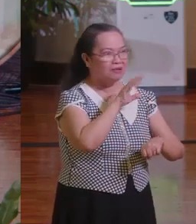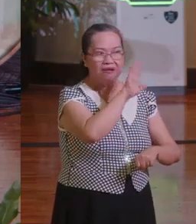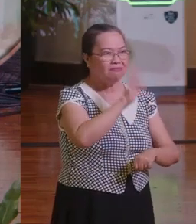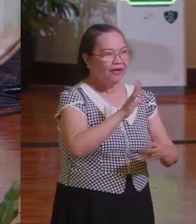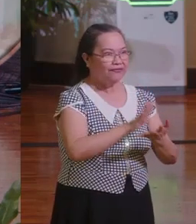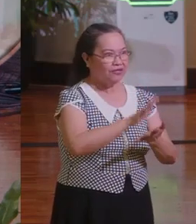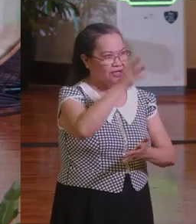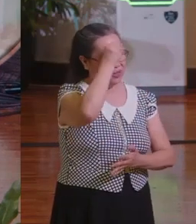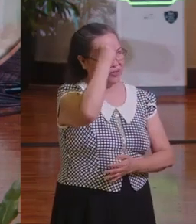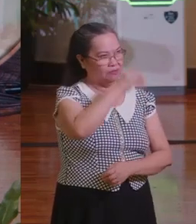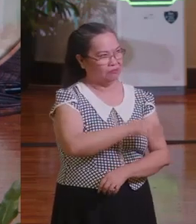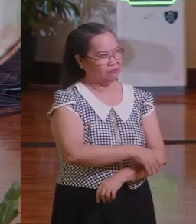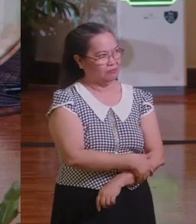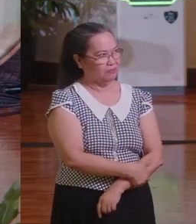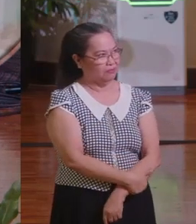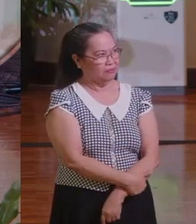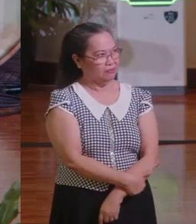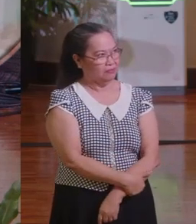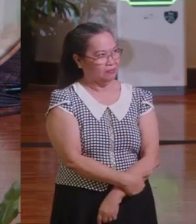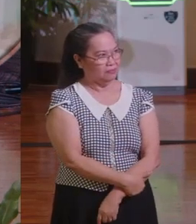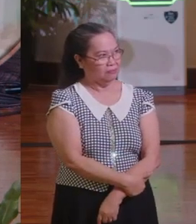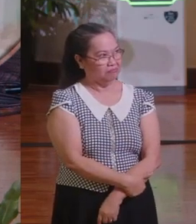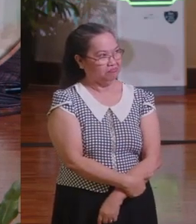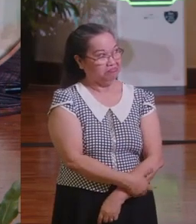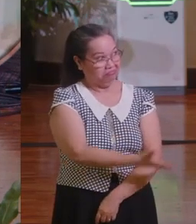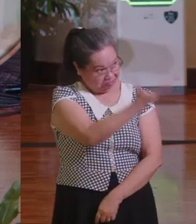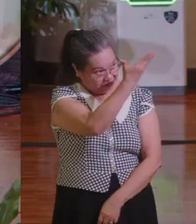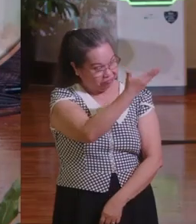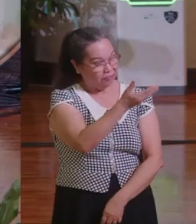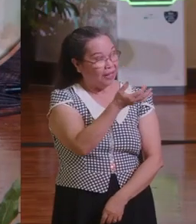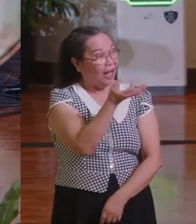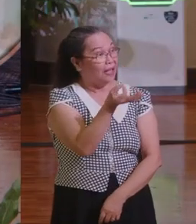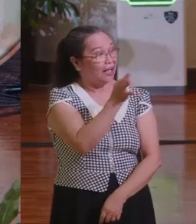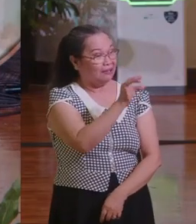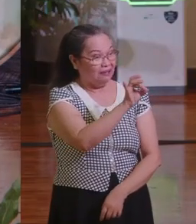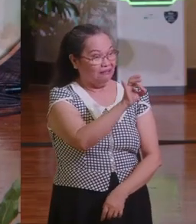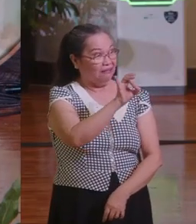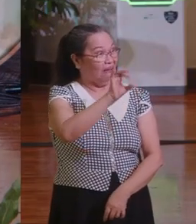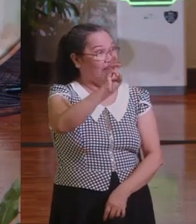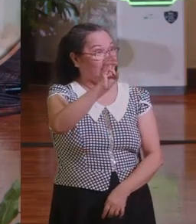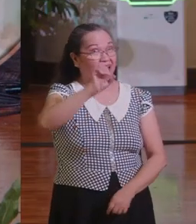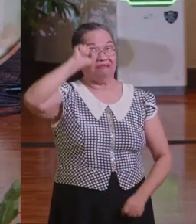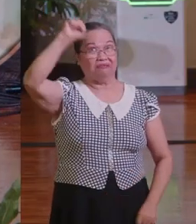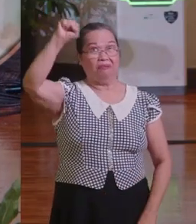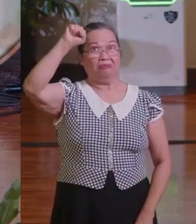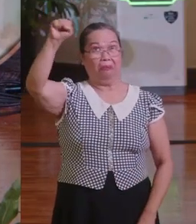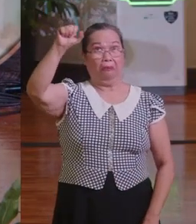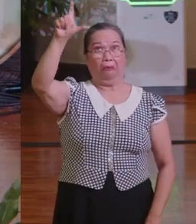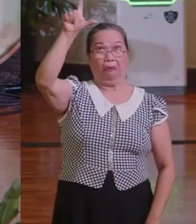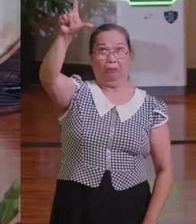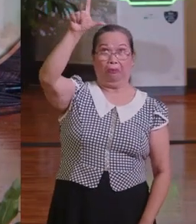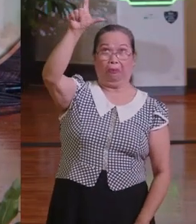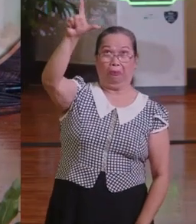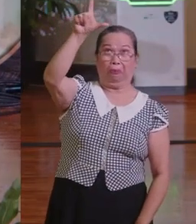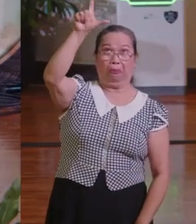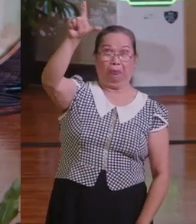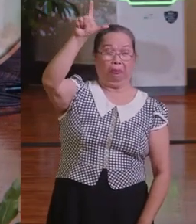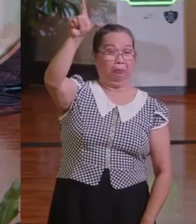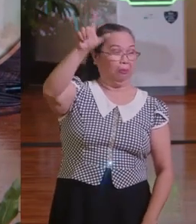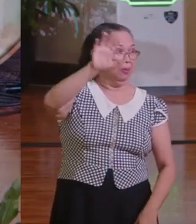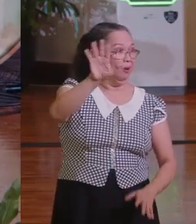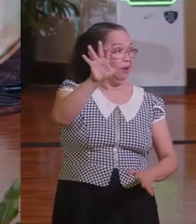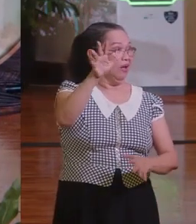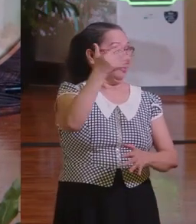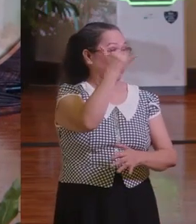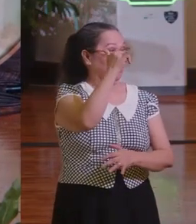tao. No, noong 1986, tayo very proud. Di na ako papayag, mawala